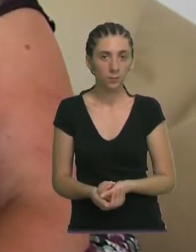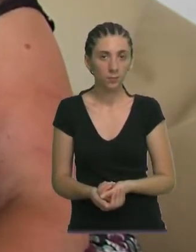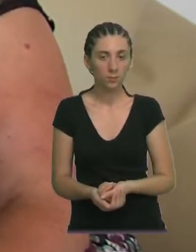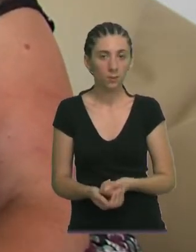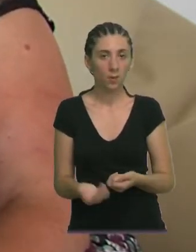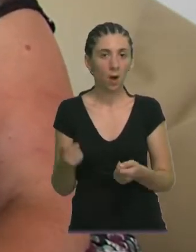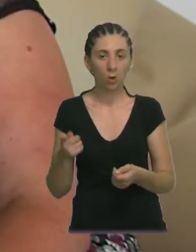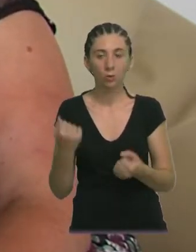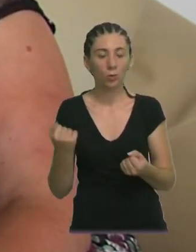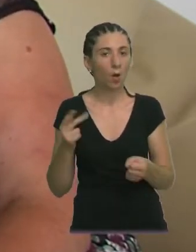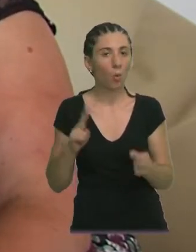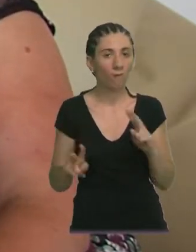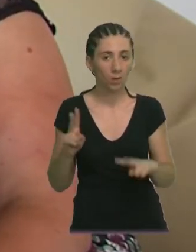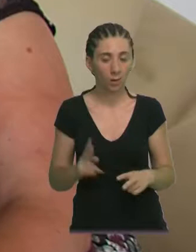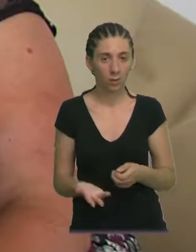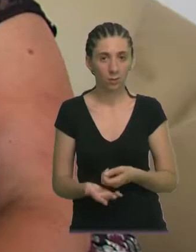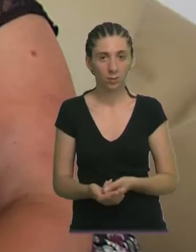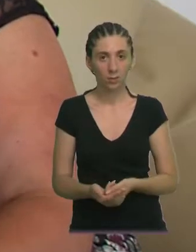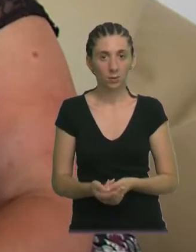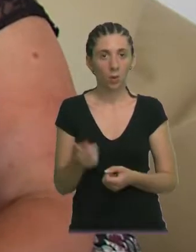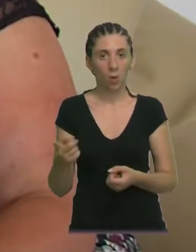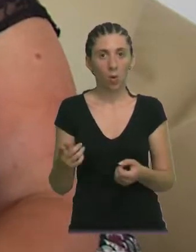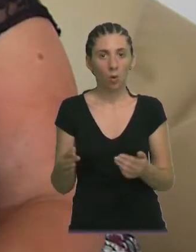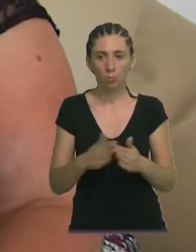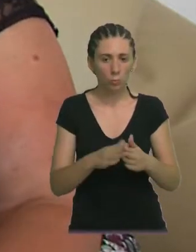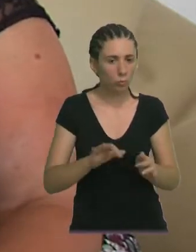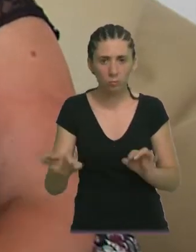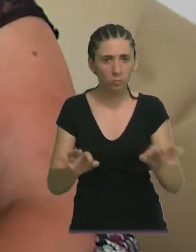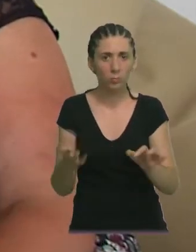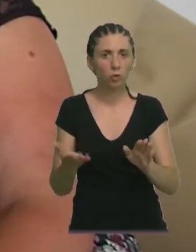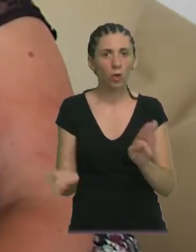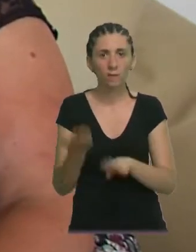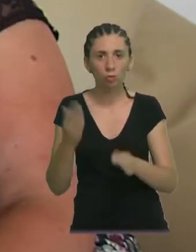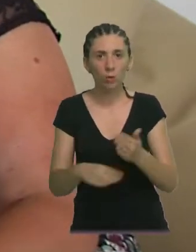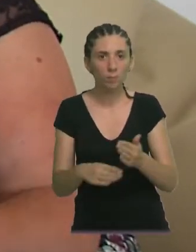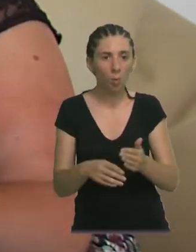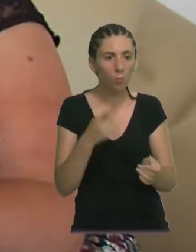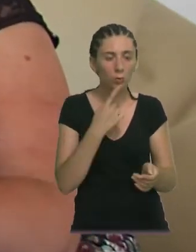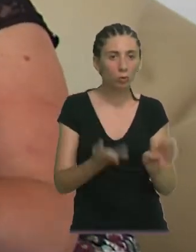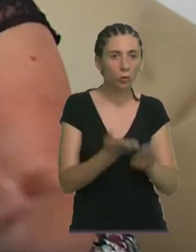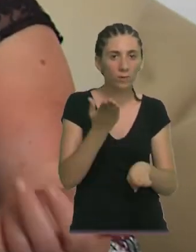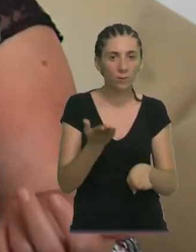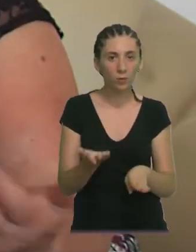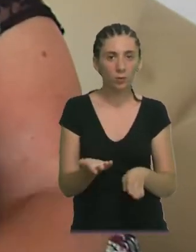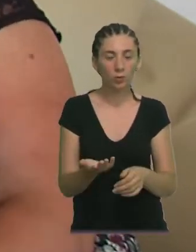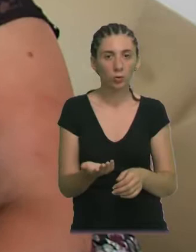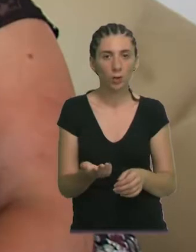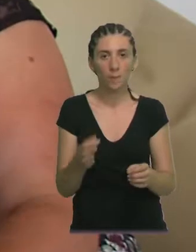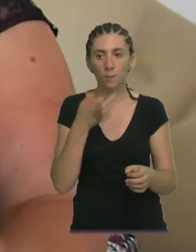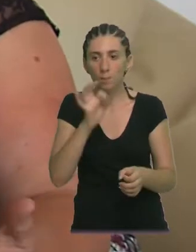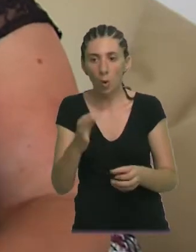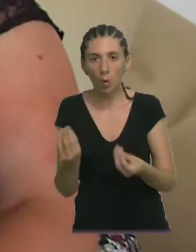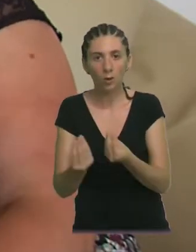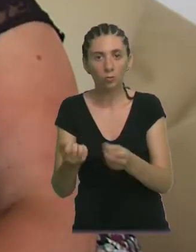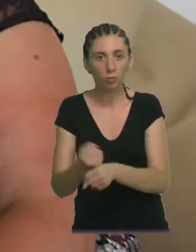Ali, ono, velim, one su vrijedne, one se trgaju po kući koja će mi više pomoć, koja će, ne znam,